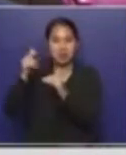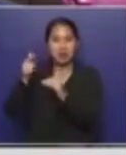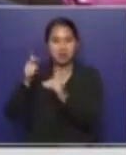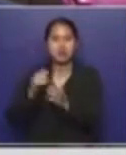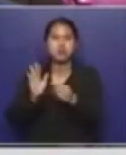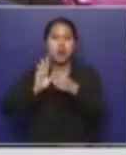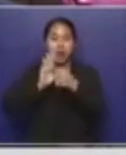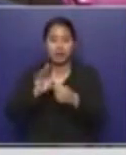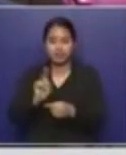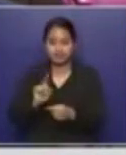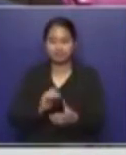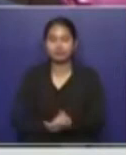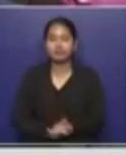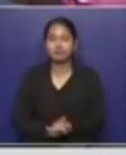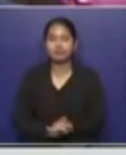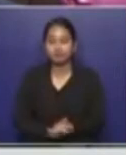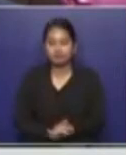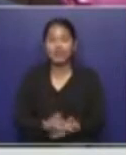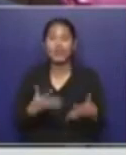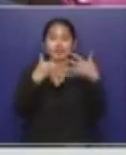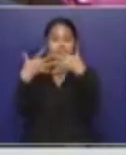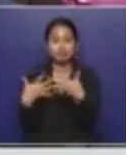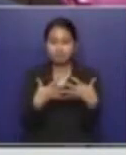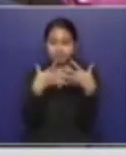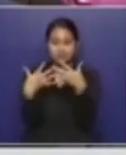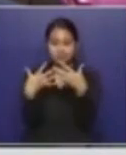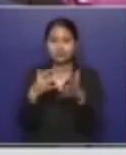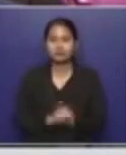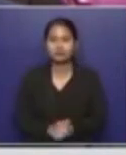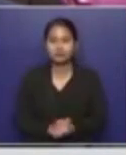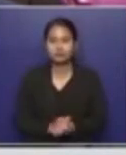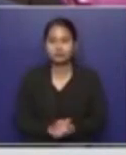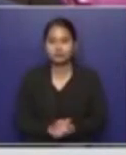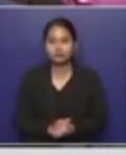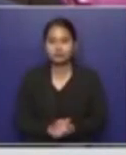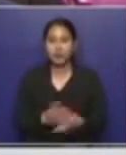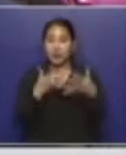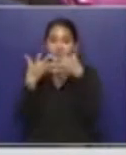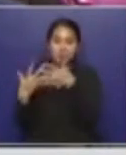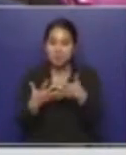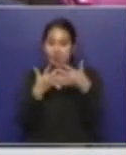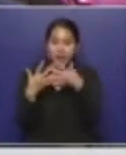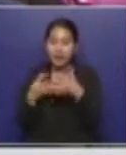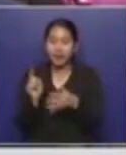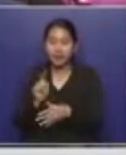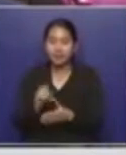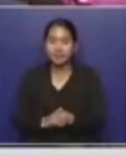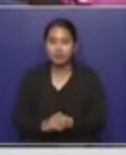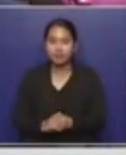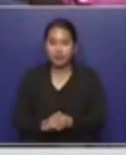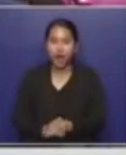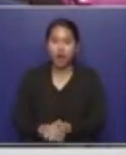กตัวอย่างเช่นประเทศสหรัฐอเมริกาเคยล่องลอยไปในอวกาศไปเดินไปนอนบนดว